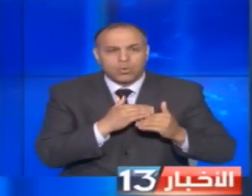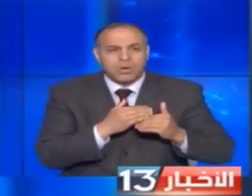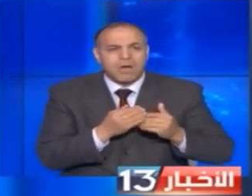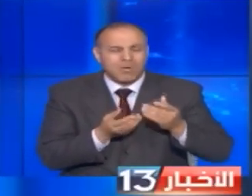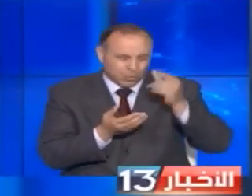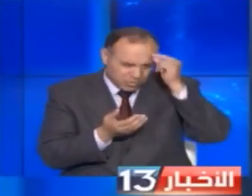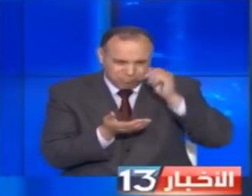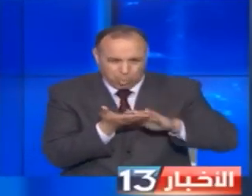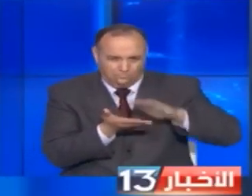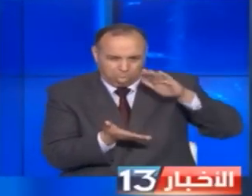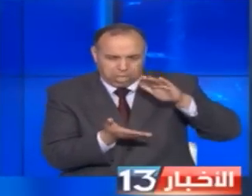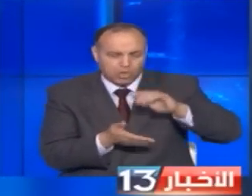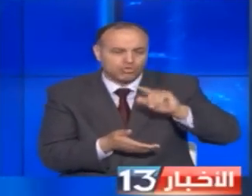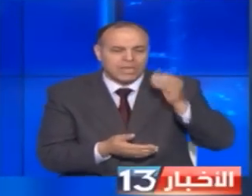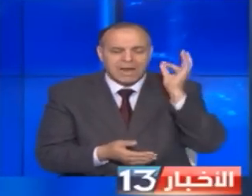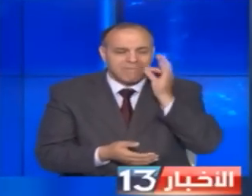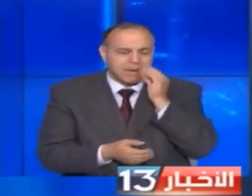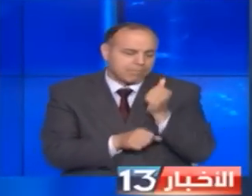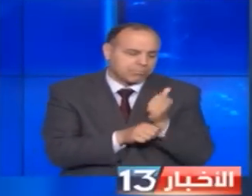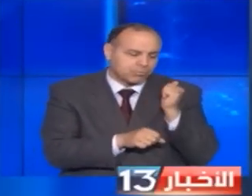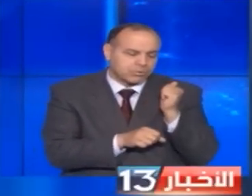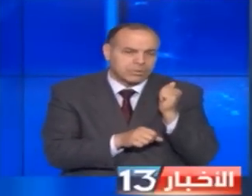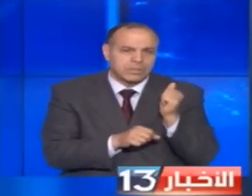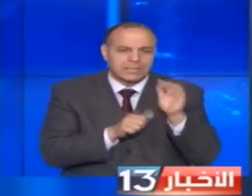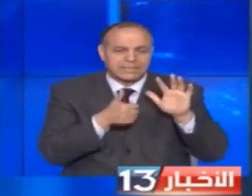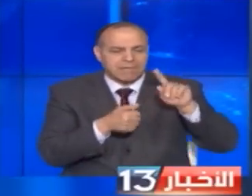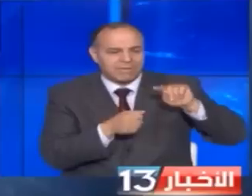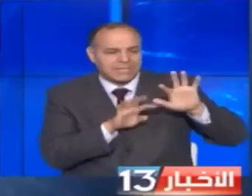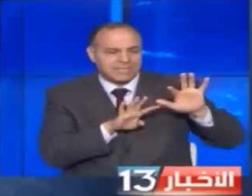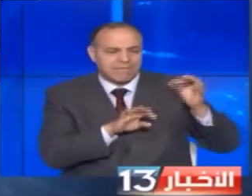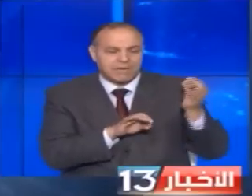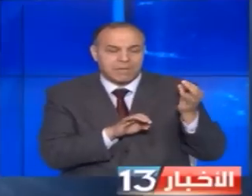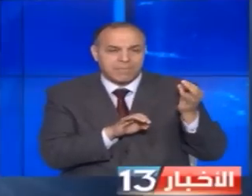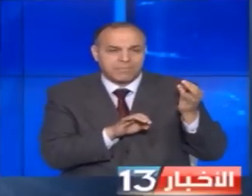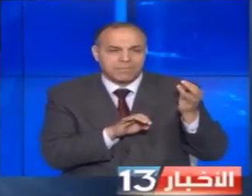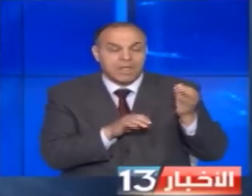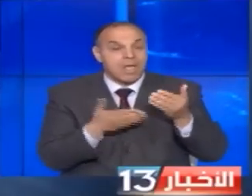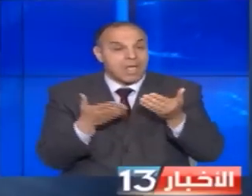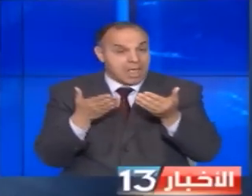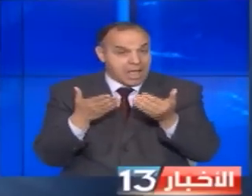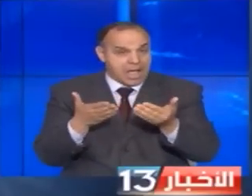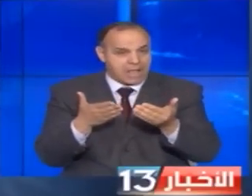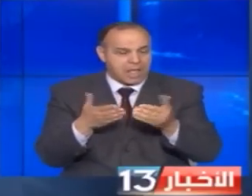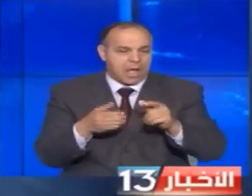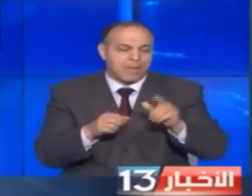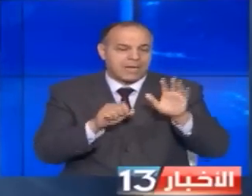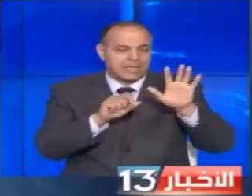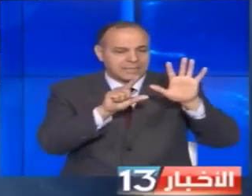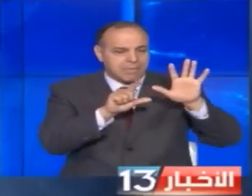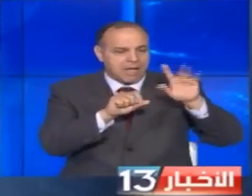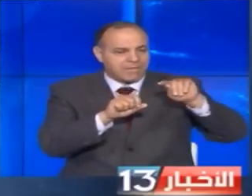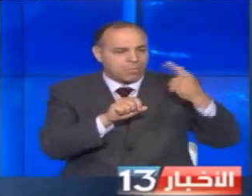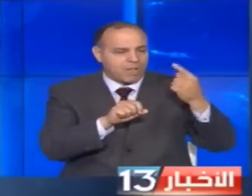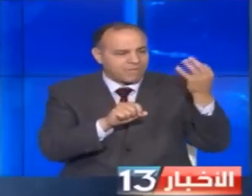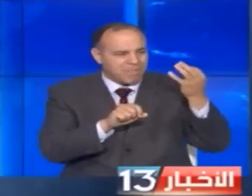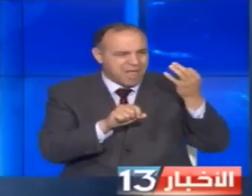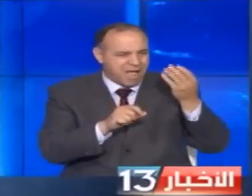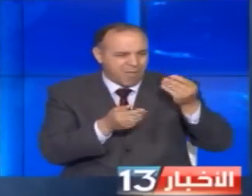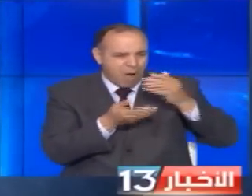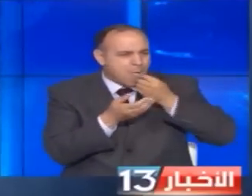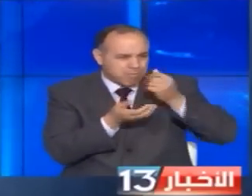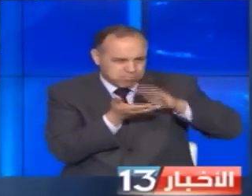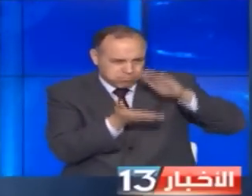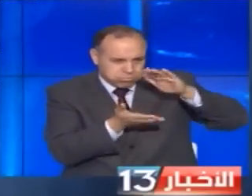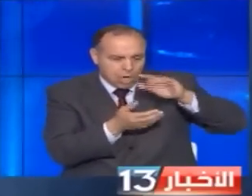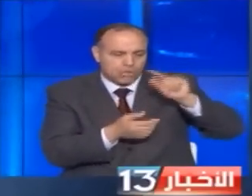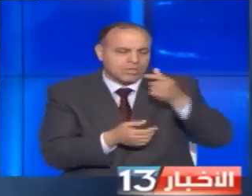تونس خلال شهر ابريل الماضي الى سته فاصل تسعه بالمائه بعد ان كانت في حدود سبعه فاصل واحد بالمائه خلال شهر